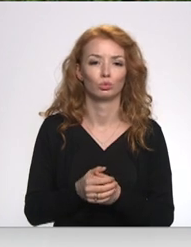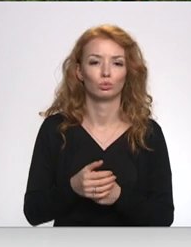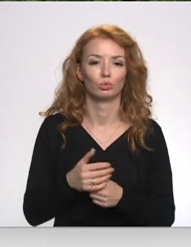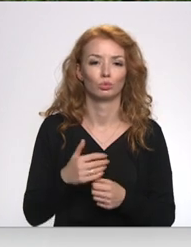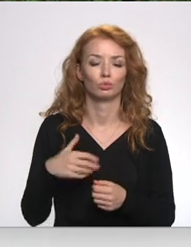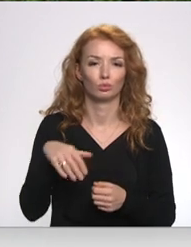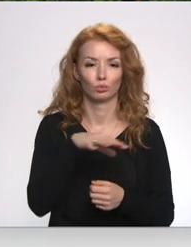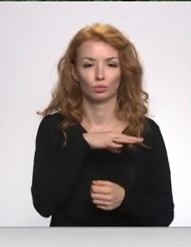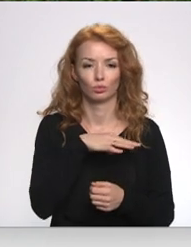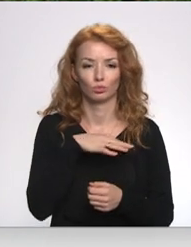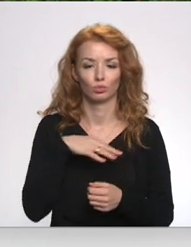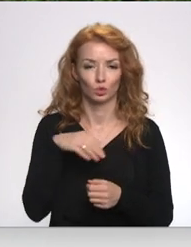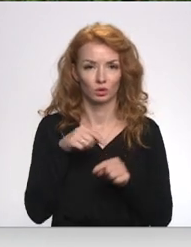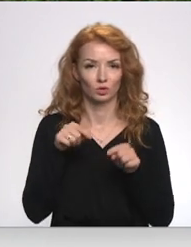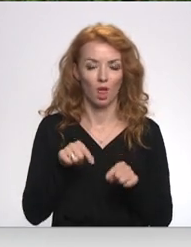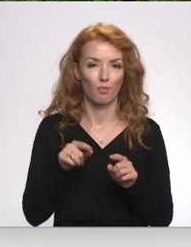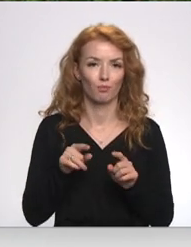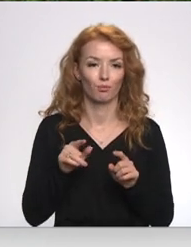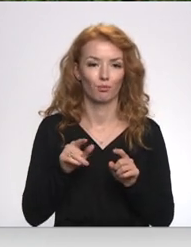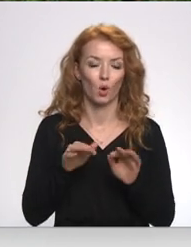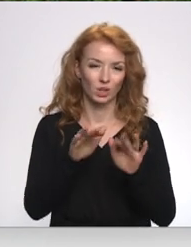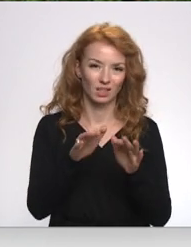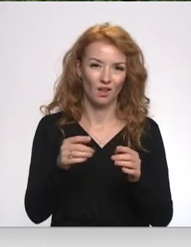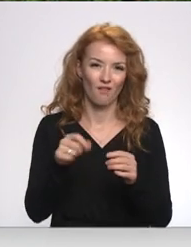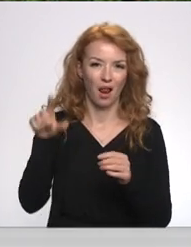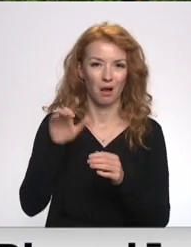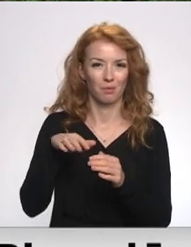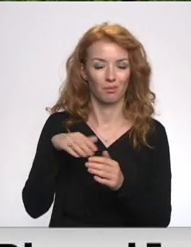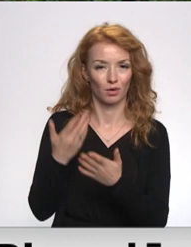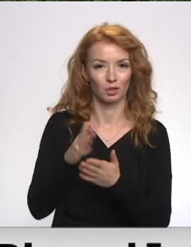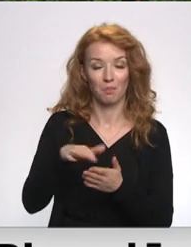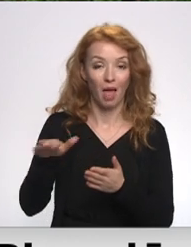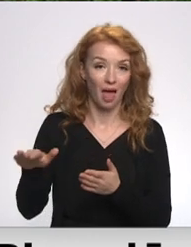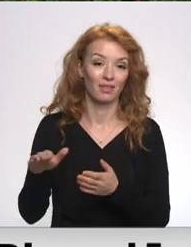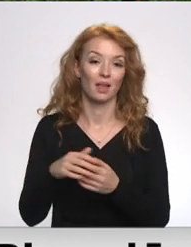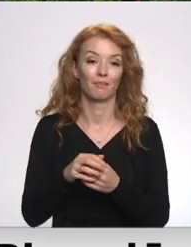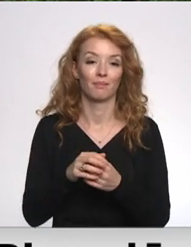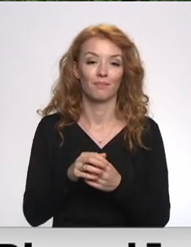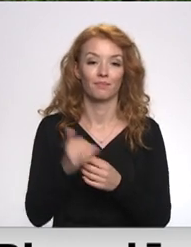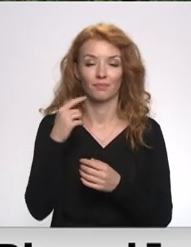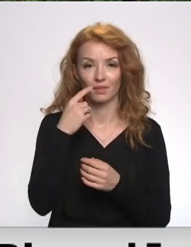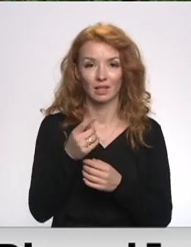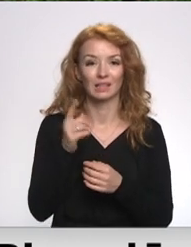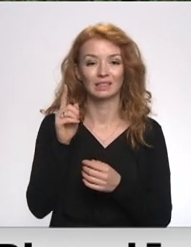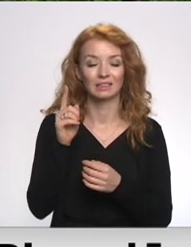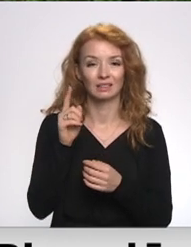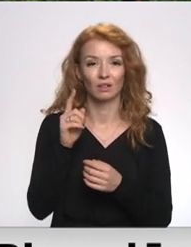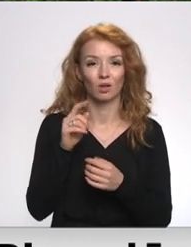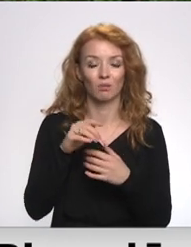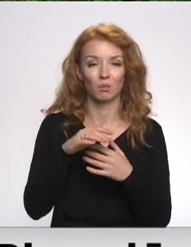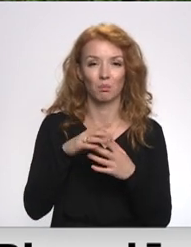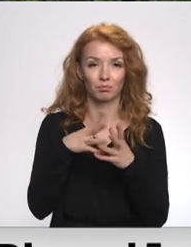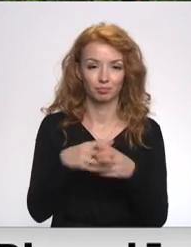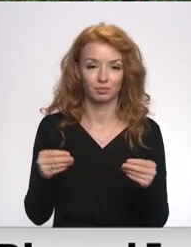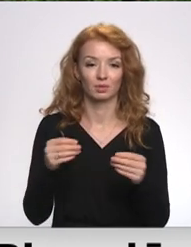te procesā attiecībā uz bērniem. Uz skolām, ziniet, kas ir nojauts? Nojaukuši